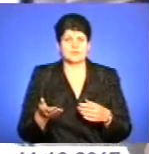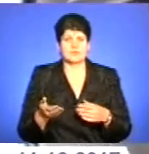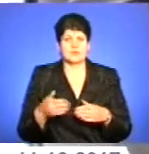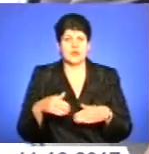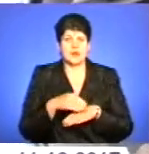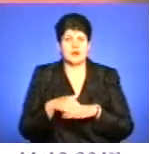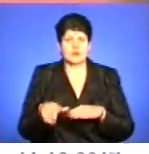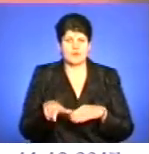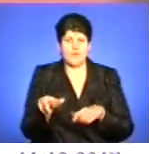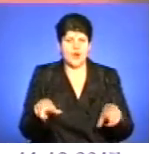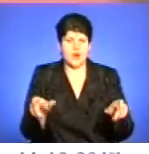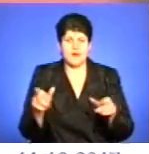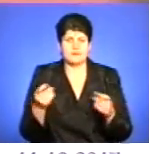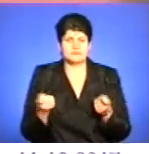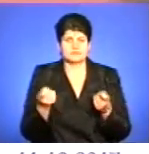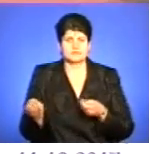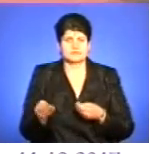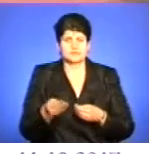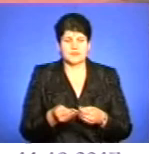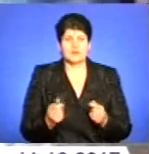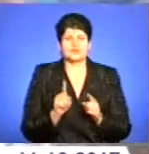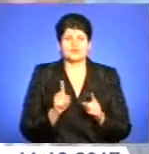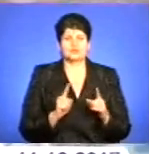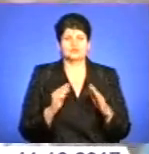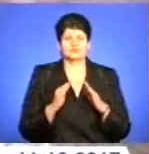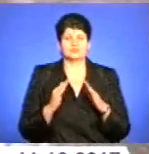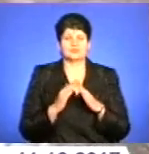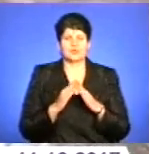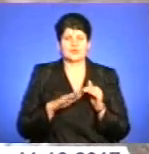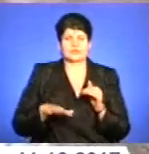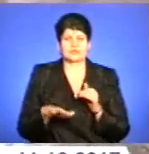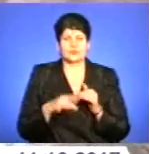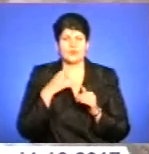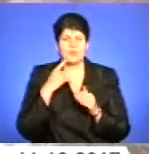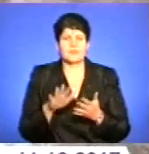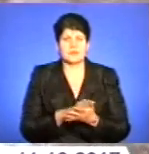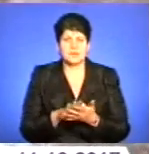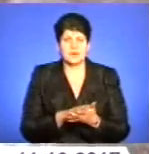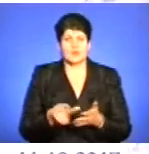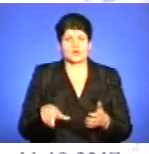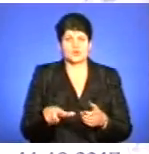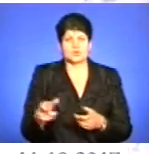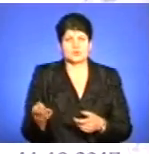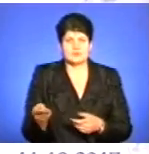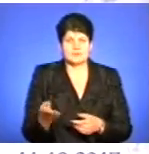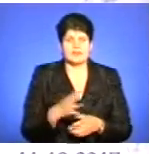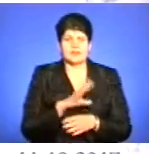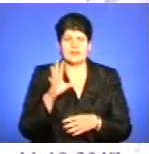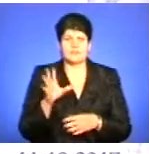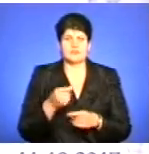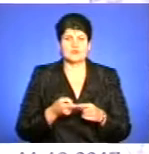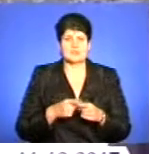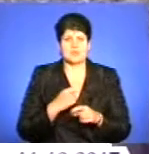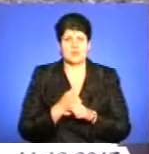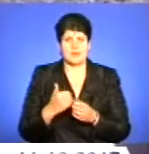ніде не посипано. Щодо тротуарів та прибудинкових територій, тернополяни кажуть, сніг прибирають, доріжки посипають. Проте не всюди роблять це